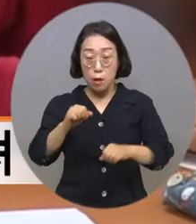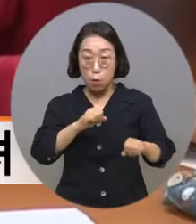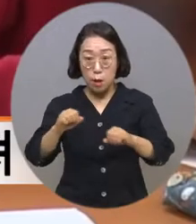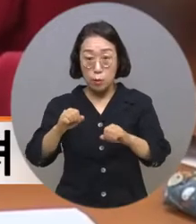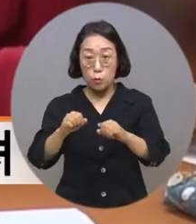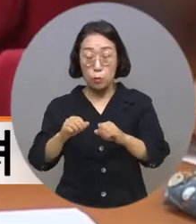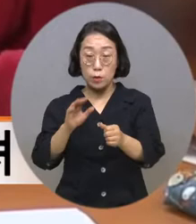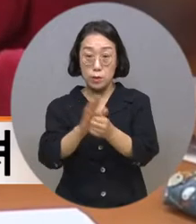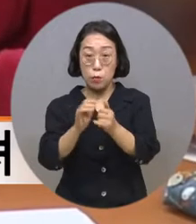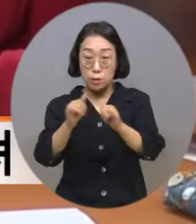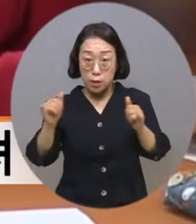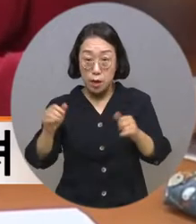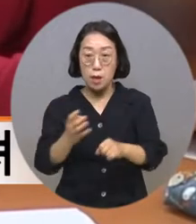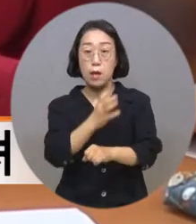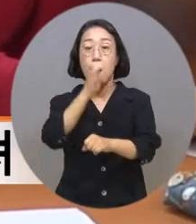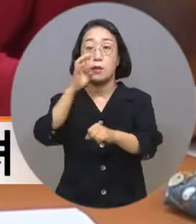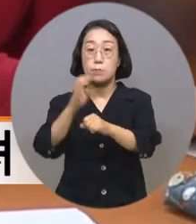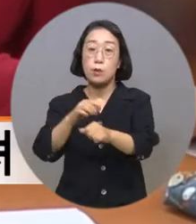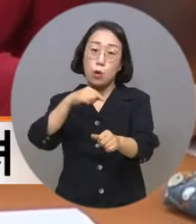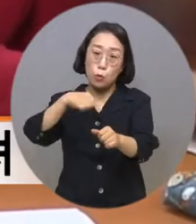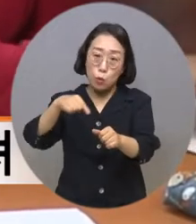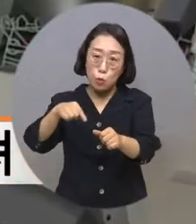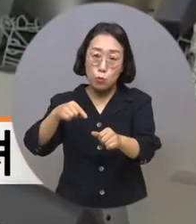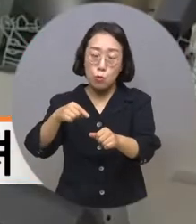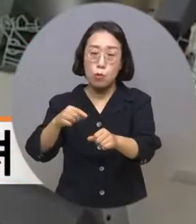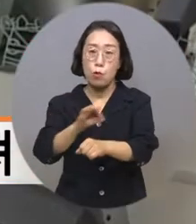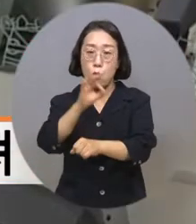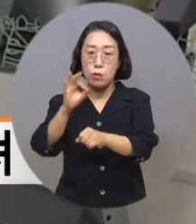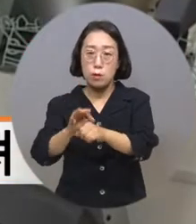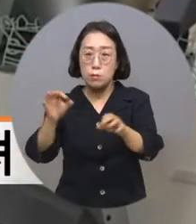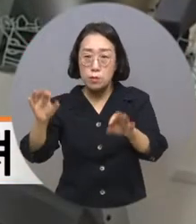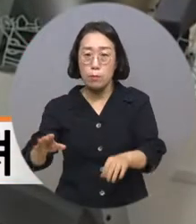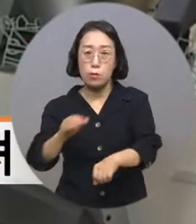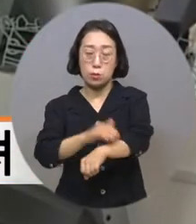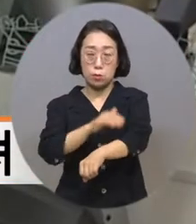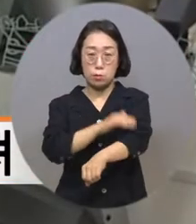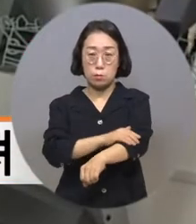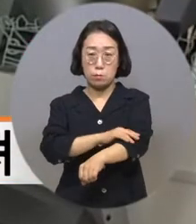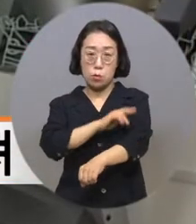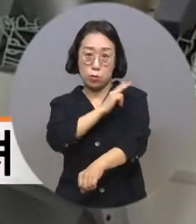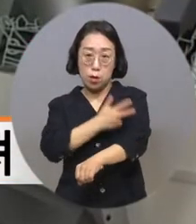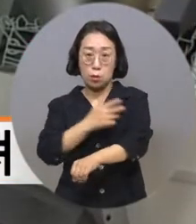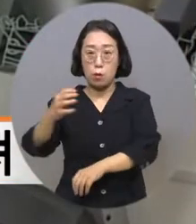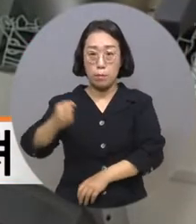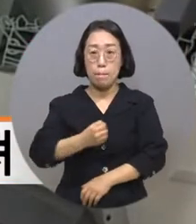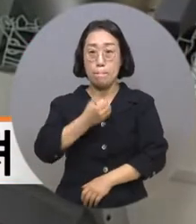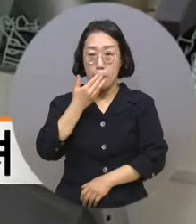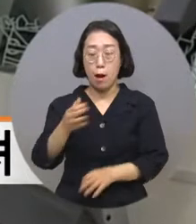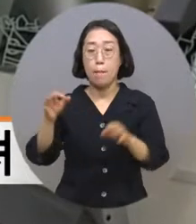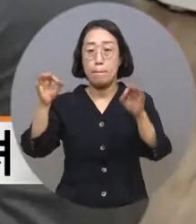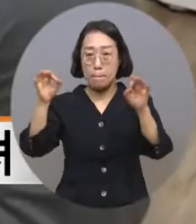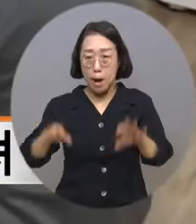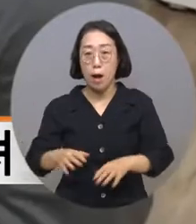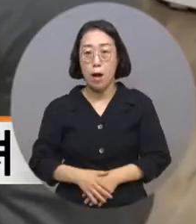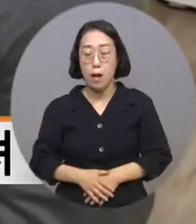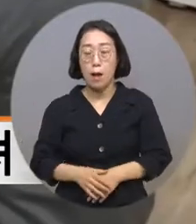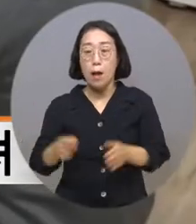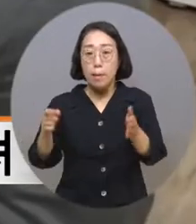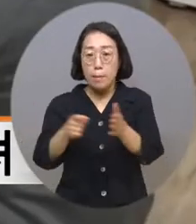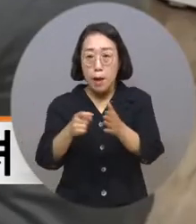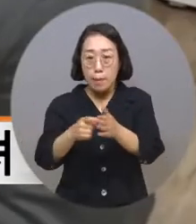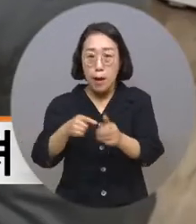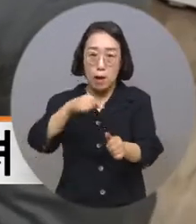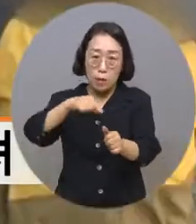경우 40시간의 교육과 10시간의 실습만으로 자격을 취득할 수 있습니다. 이는 활동지원사의 빠른